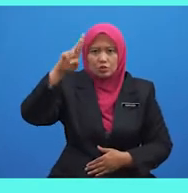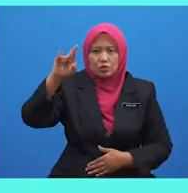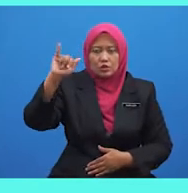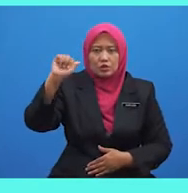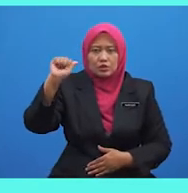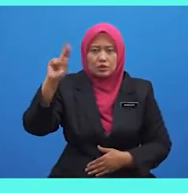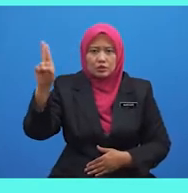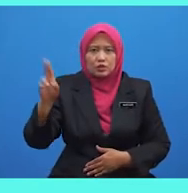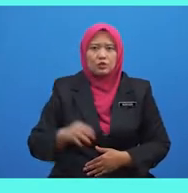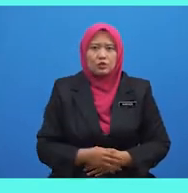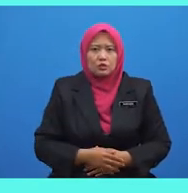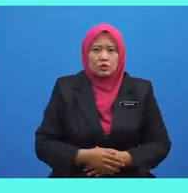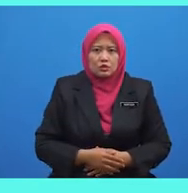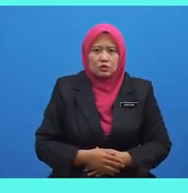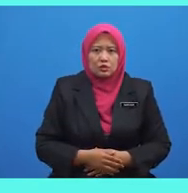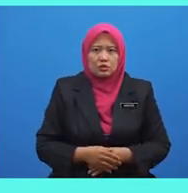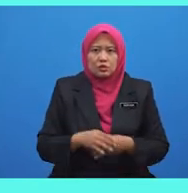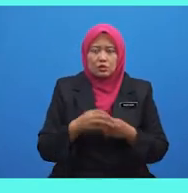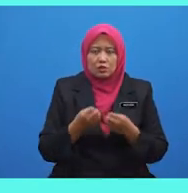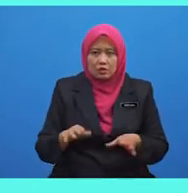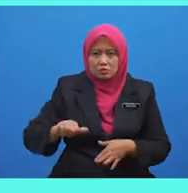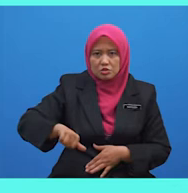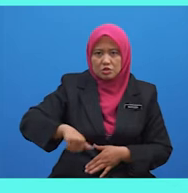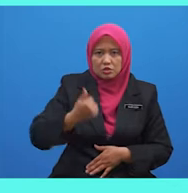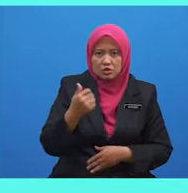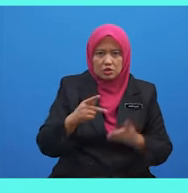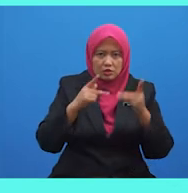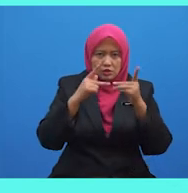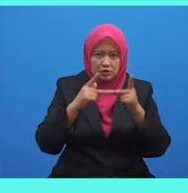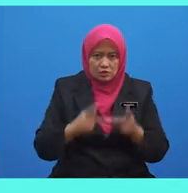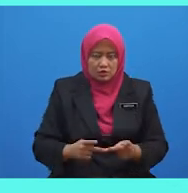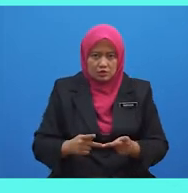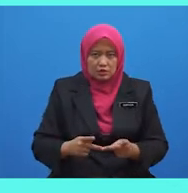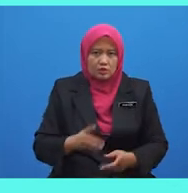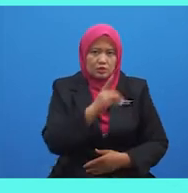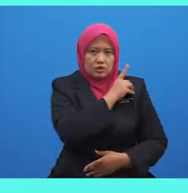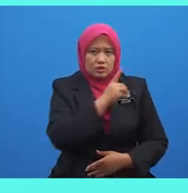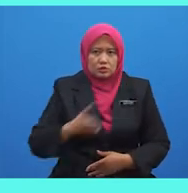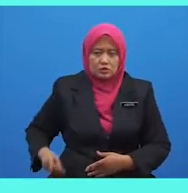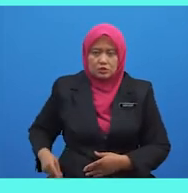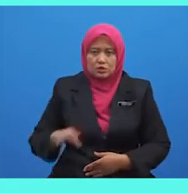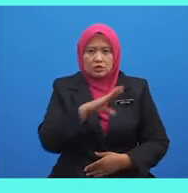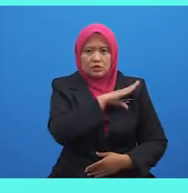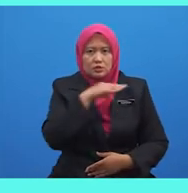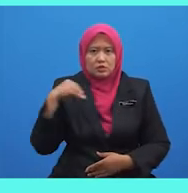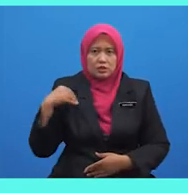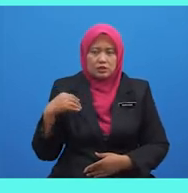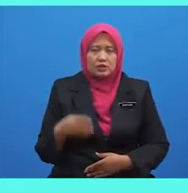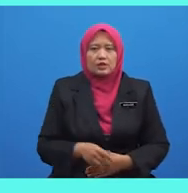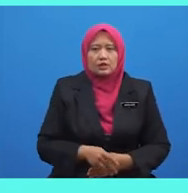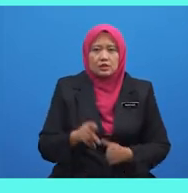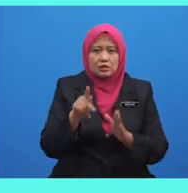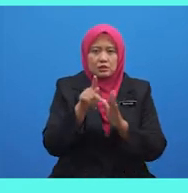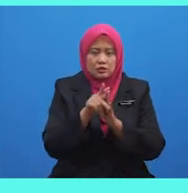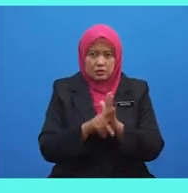perjanjian persahabatan dengan Belanda dapat mengekalkan kedaulatan dan kestabilan